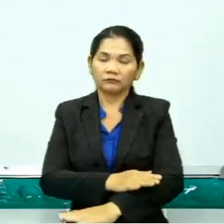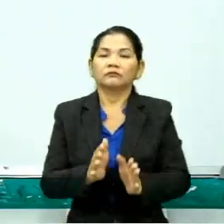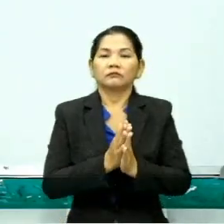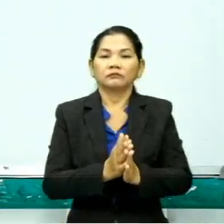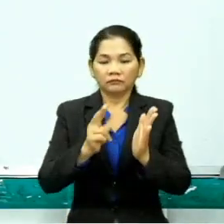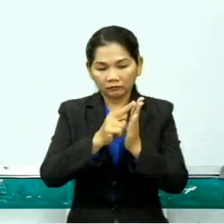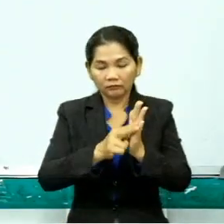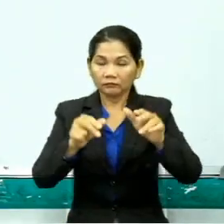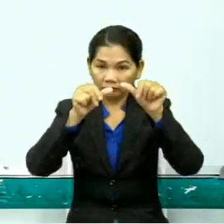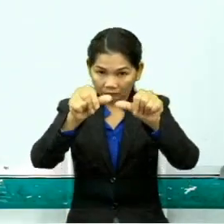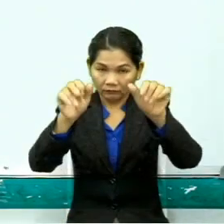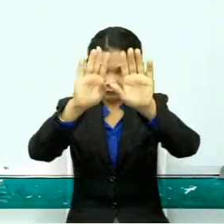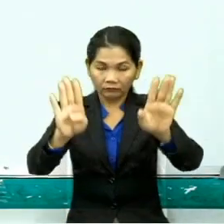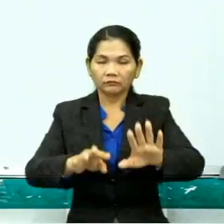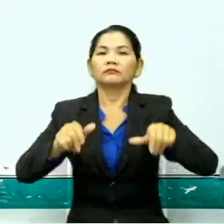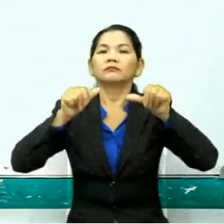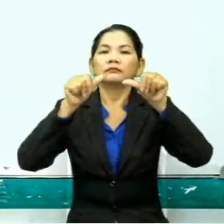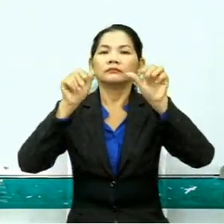con